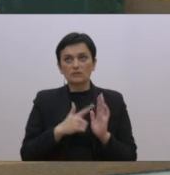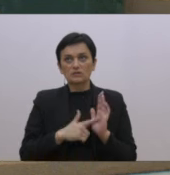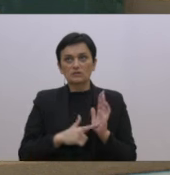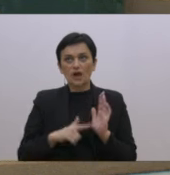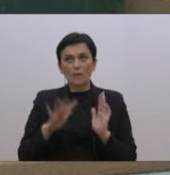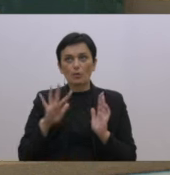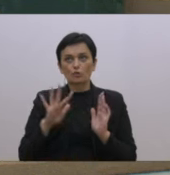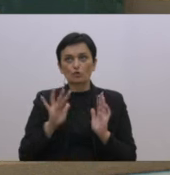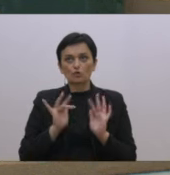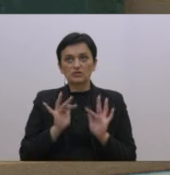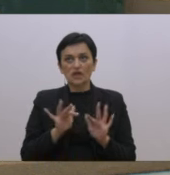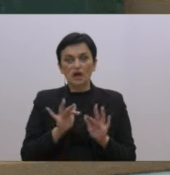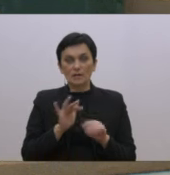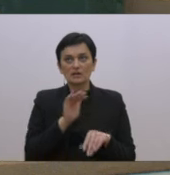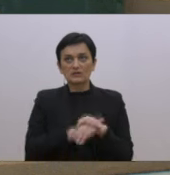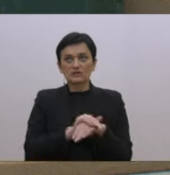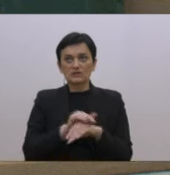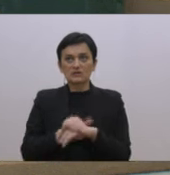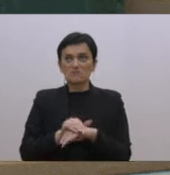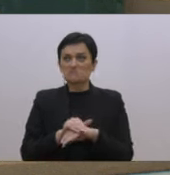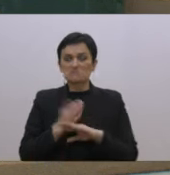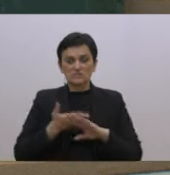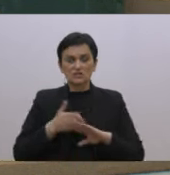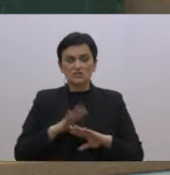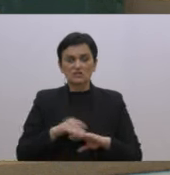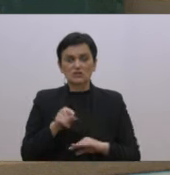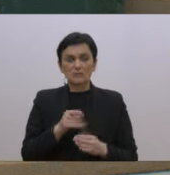75 საქმეზე წნეს. ეს ძალიან ძიმეა.